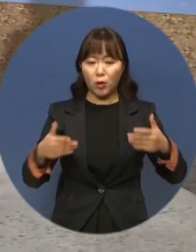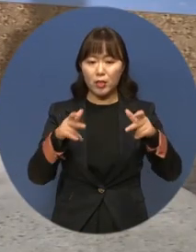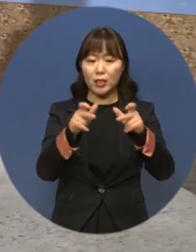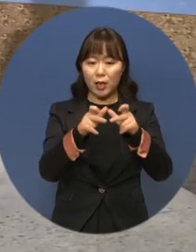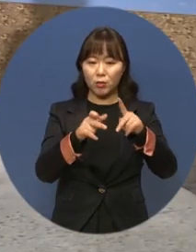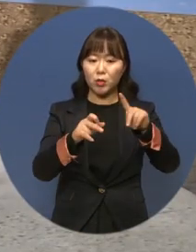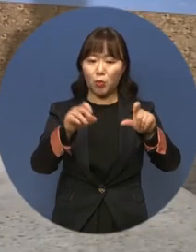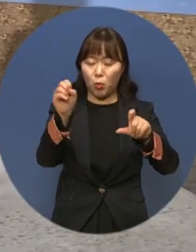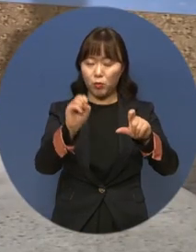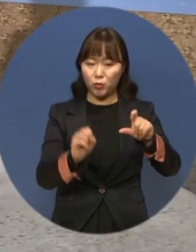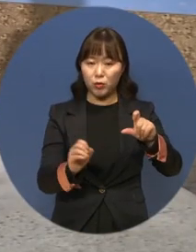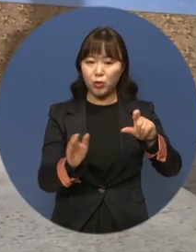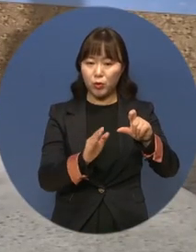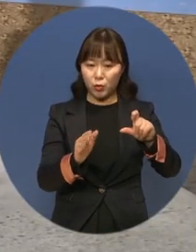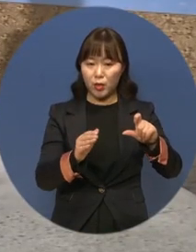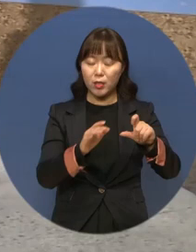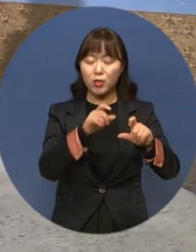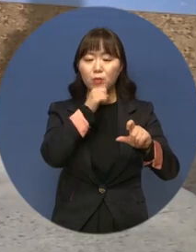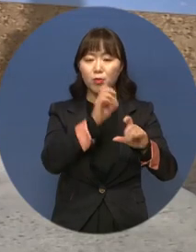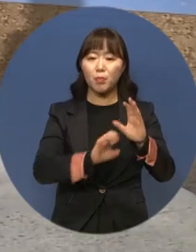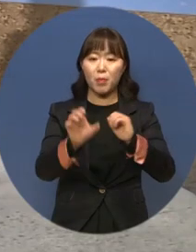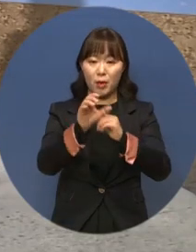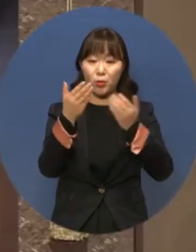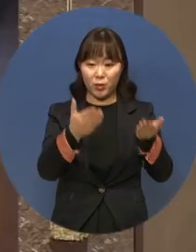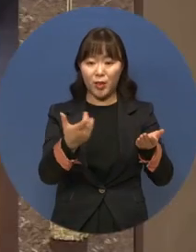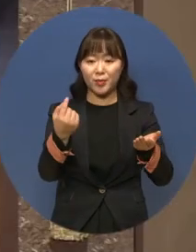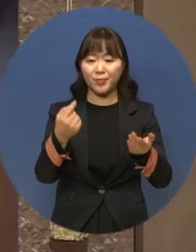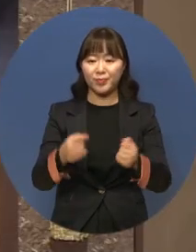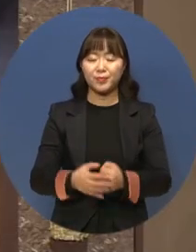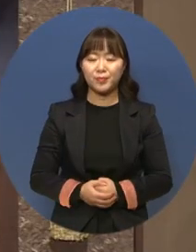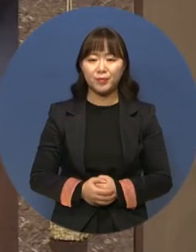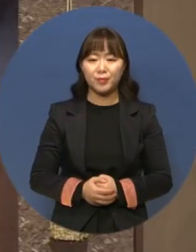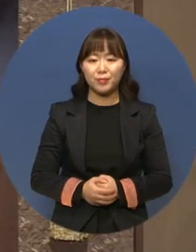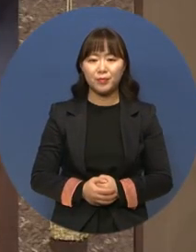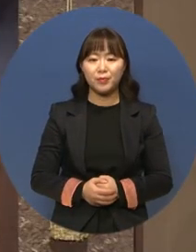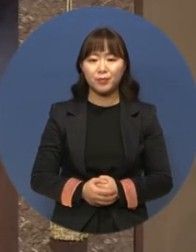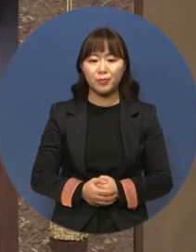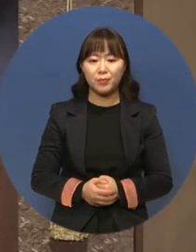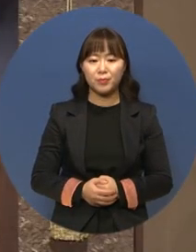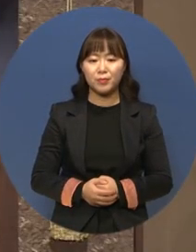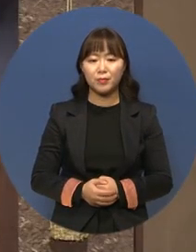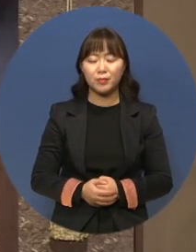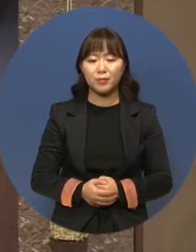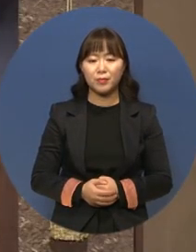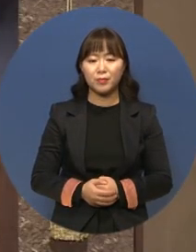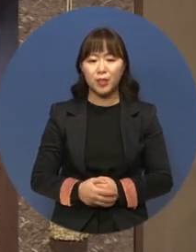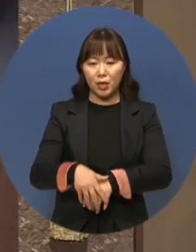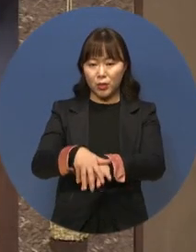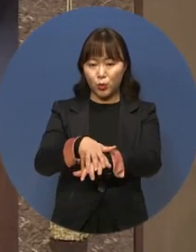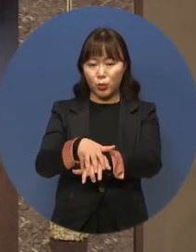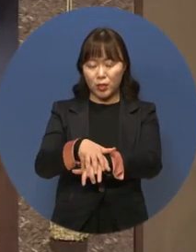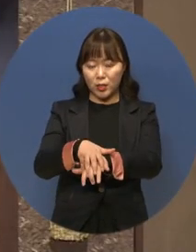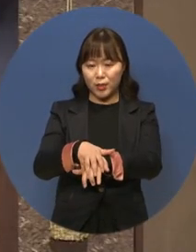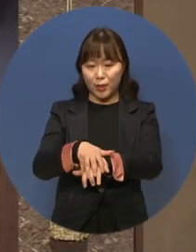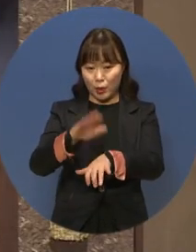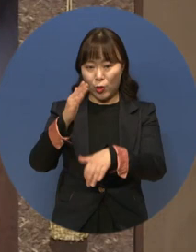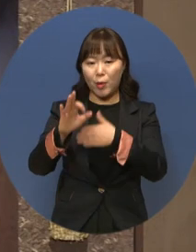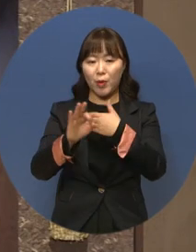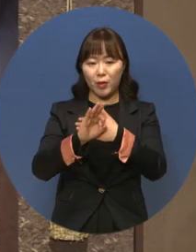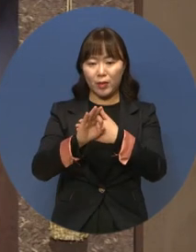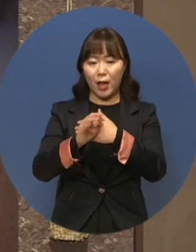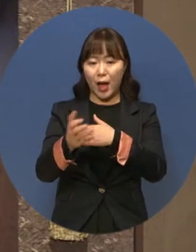장애인들이 15%의 그렇죠. 가산점을 줘야 된다. 그렇죠. 그래서 하게 하고 또 이제 조직화가 되면서